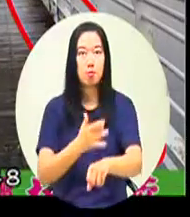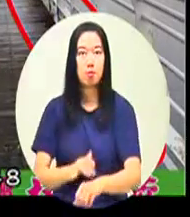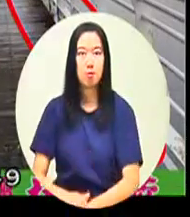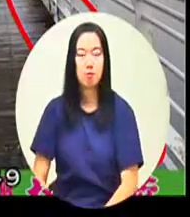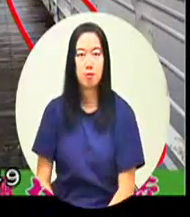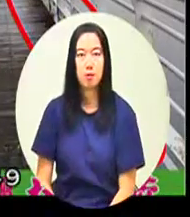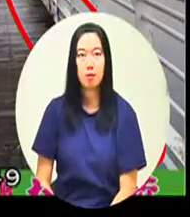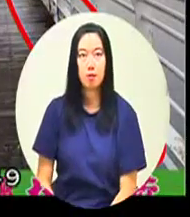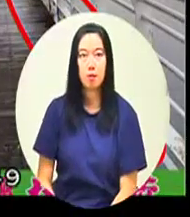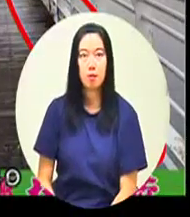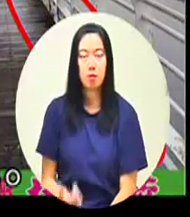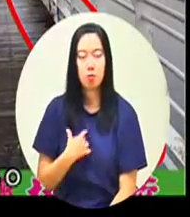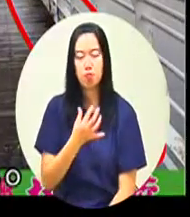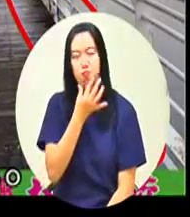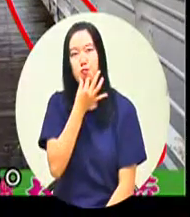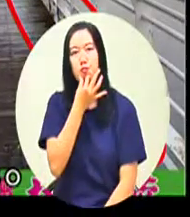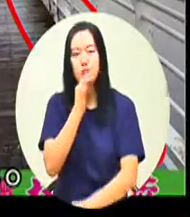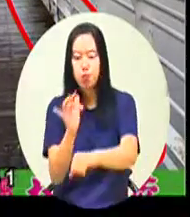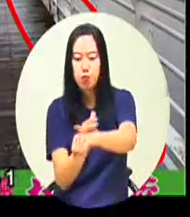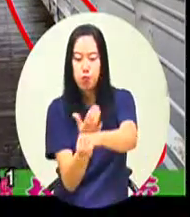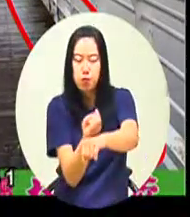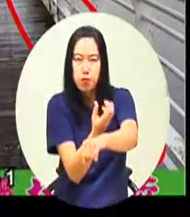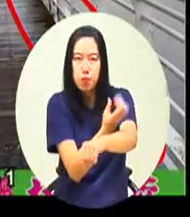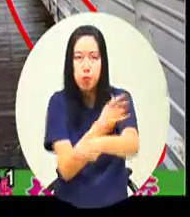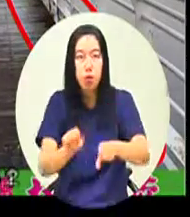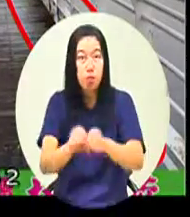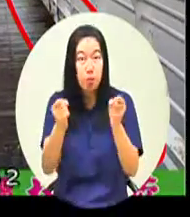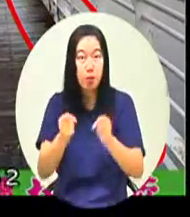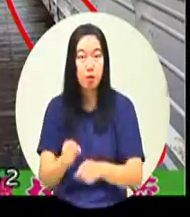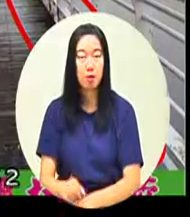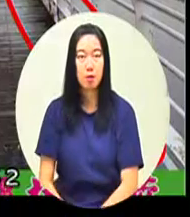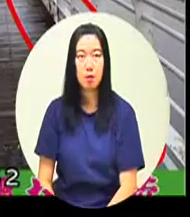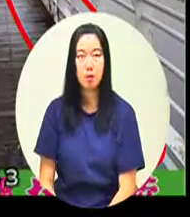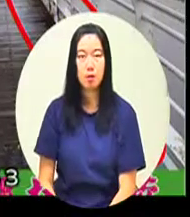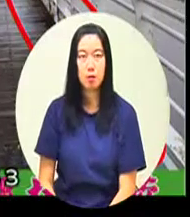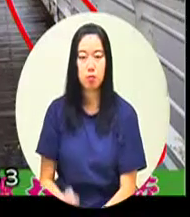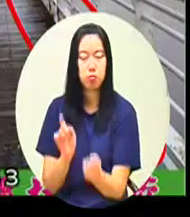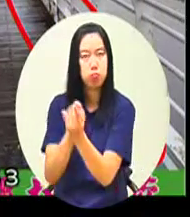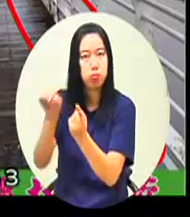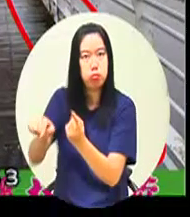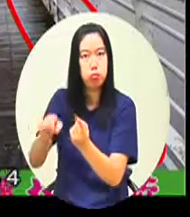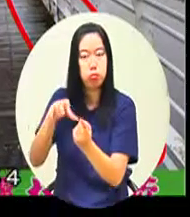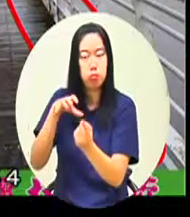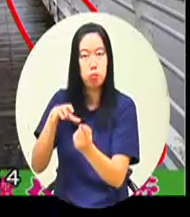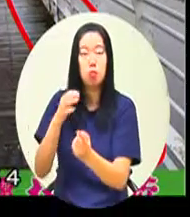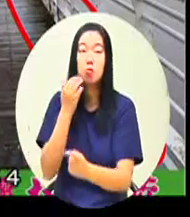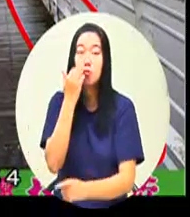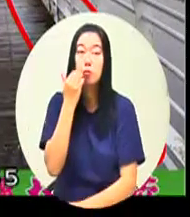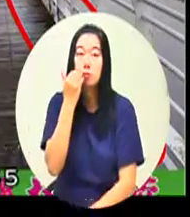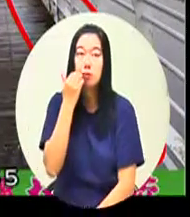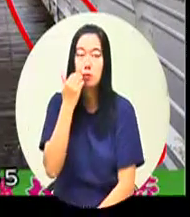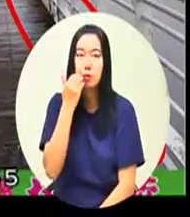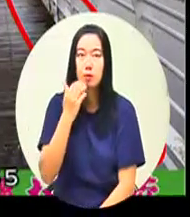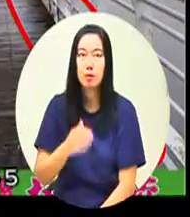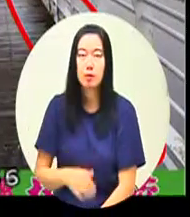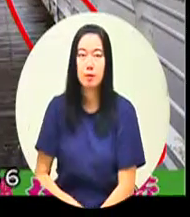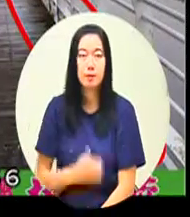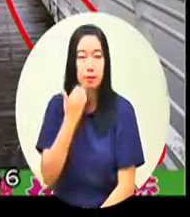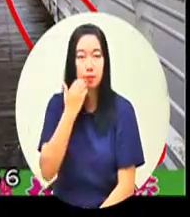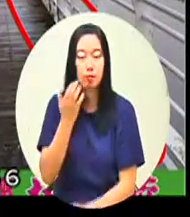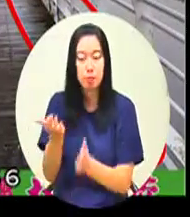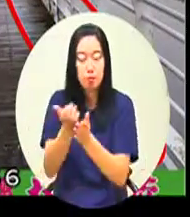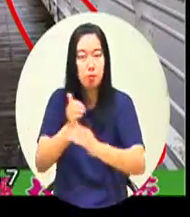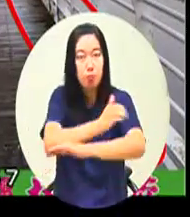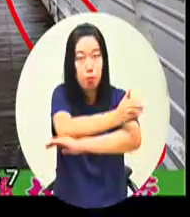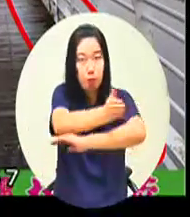以我怕腐蚀的哈，本席也怕腐蚀。对咱迄个地方，如果我们两前镇和